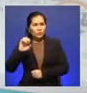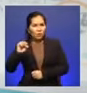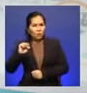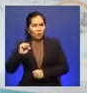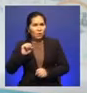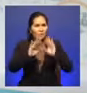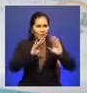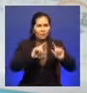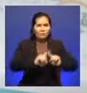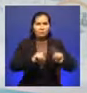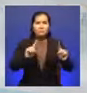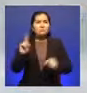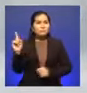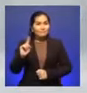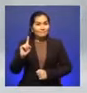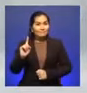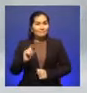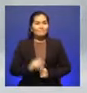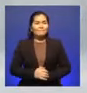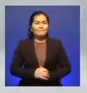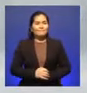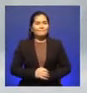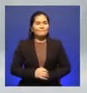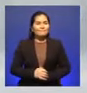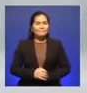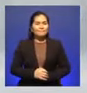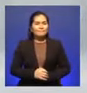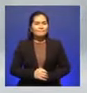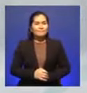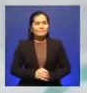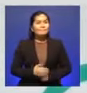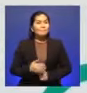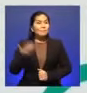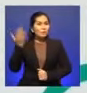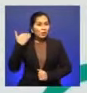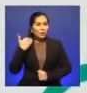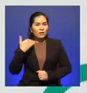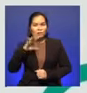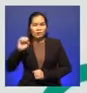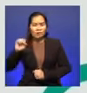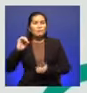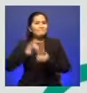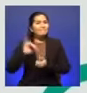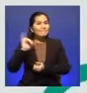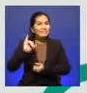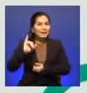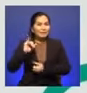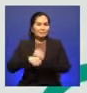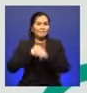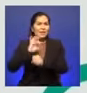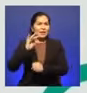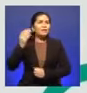กันอย่างไรบ้างคะในระดับพื้นที่ค่ะ ครับก่อนที่เราจะเข้าร่วมกับสสส.เมื่อ9ปีที่แล้ว